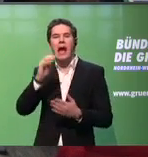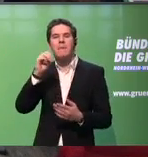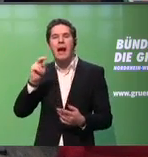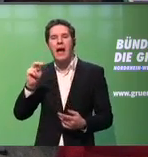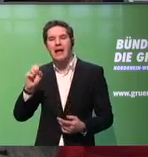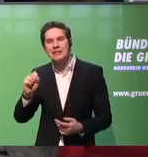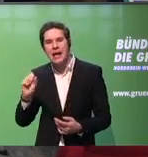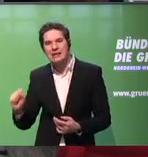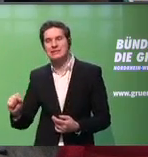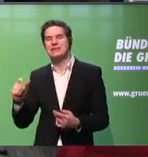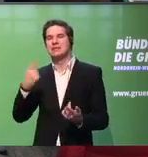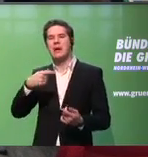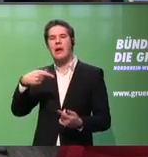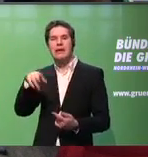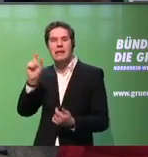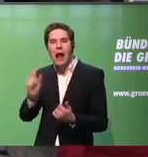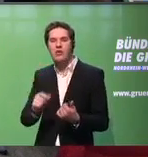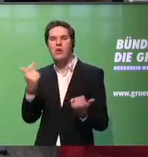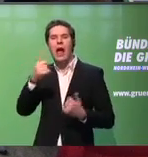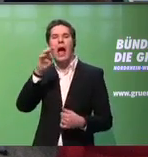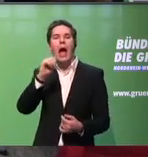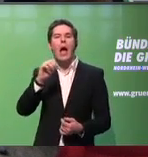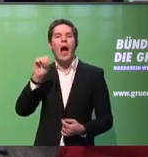Italien oder die AfD hier in Deutschland.